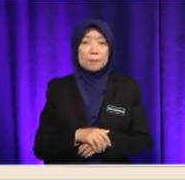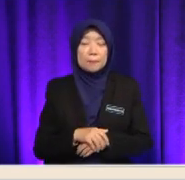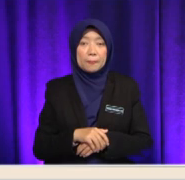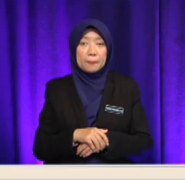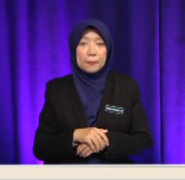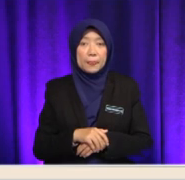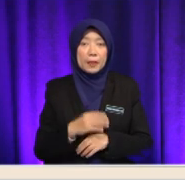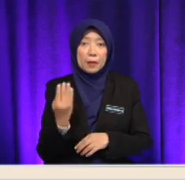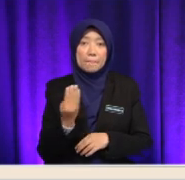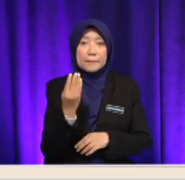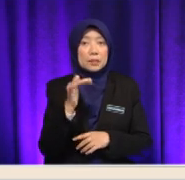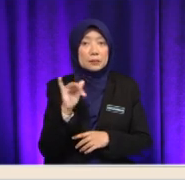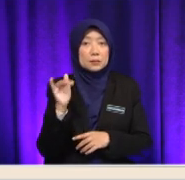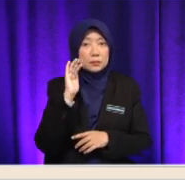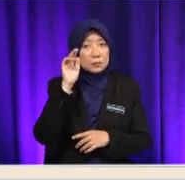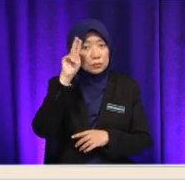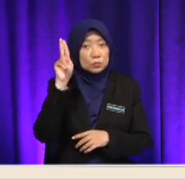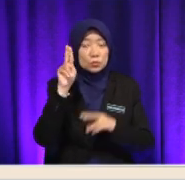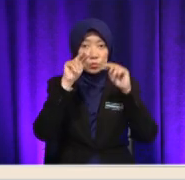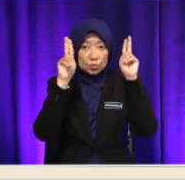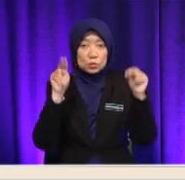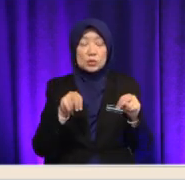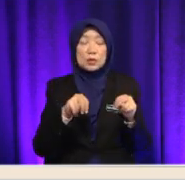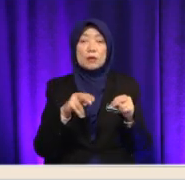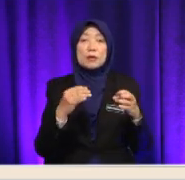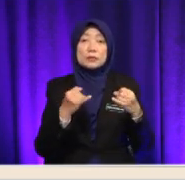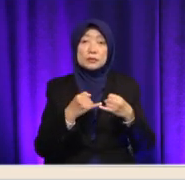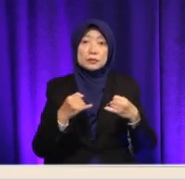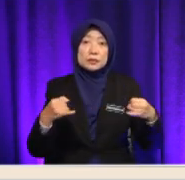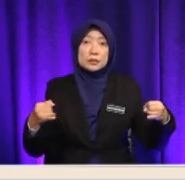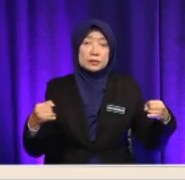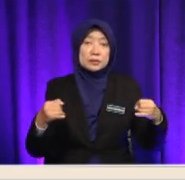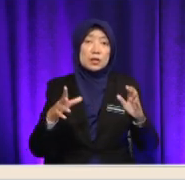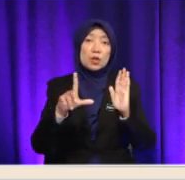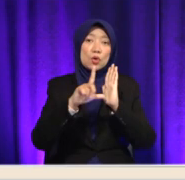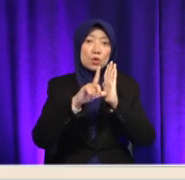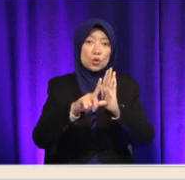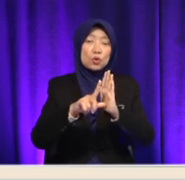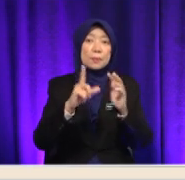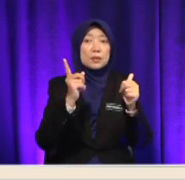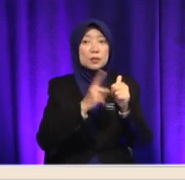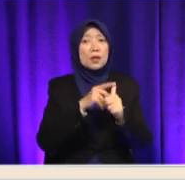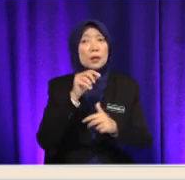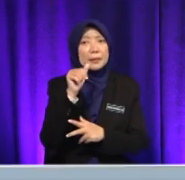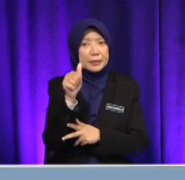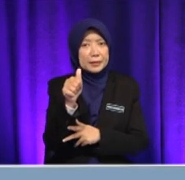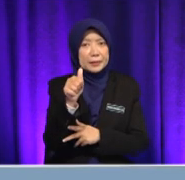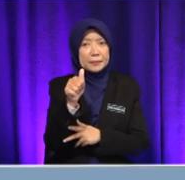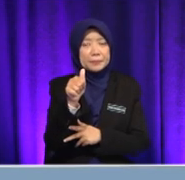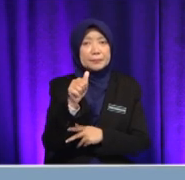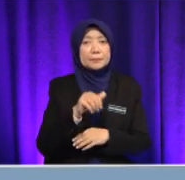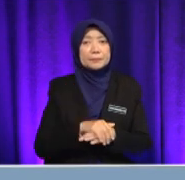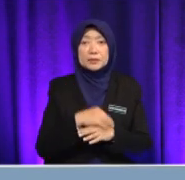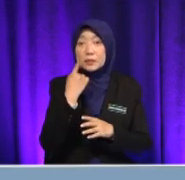Biasanya kita kaji jenis-jenis logo Oke Yang Pertama eh logo yang pertama